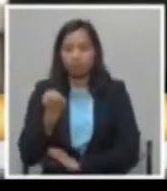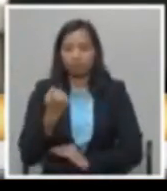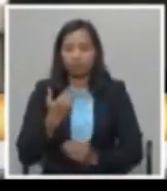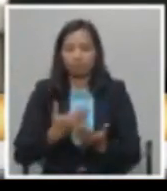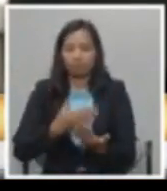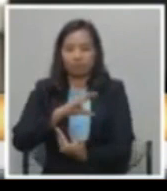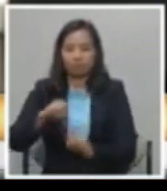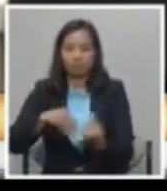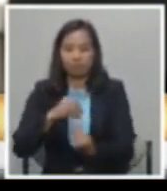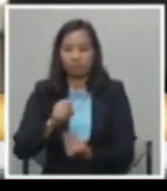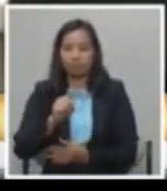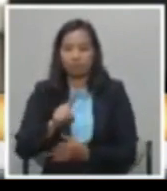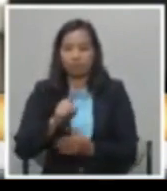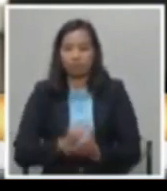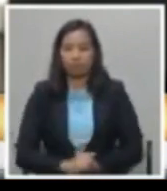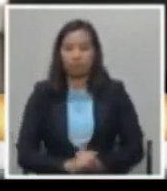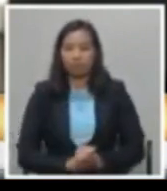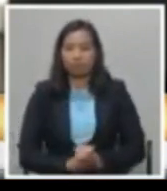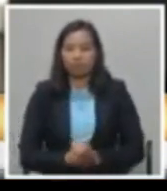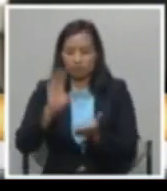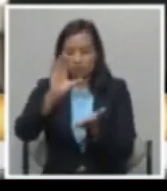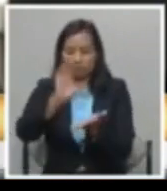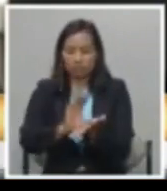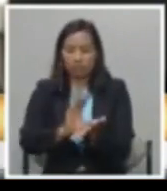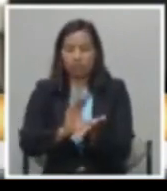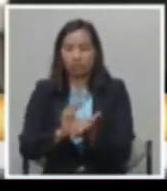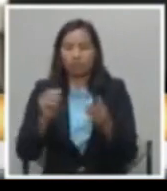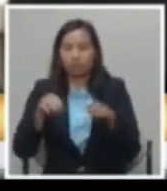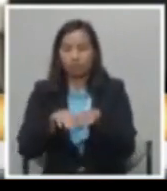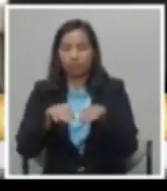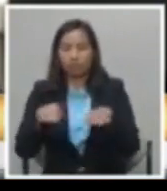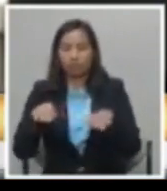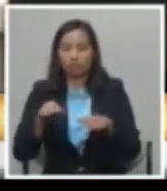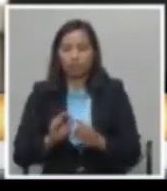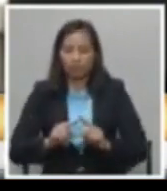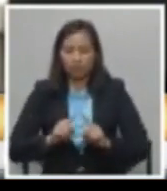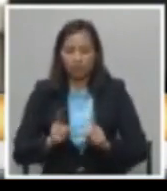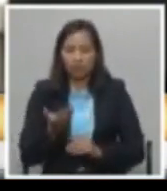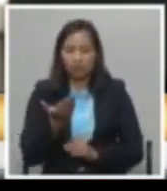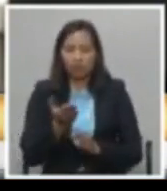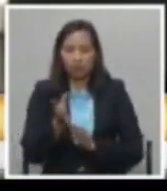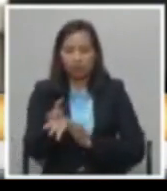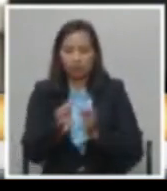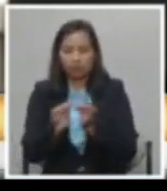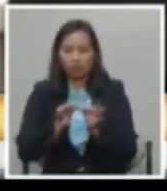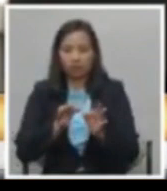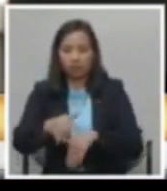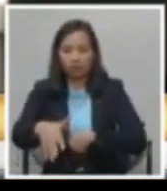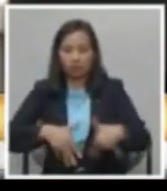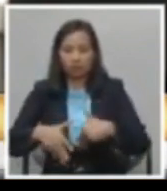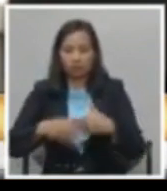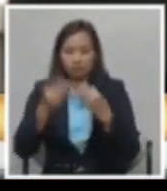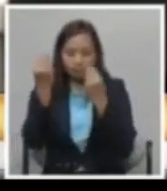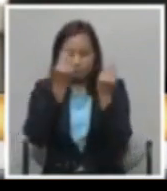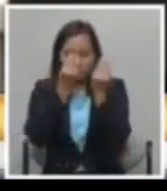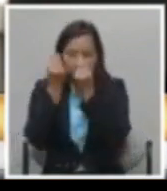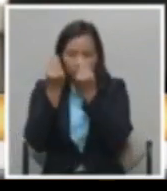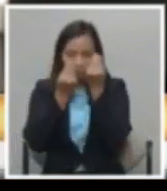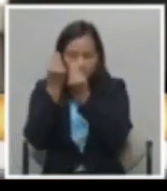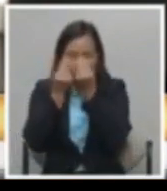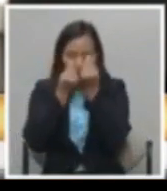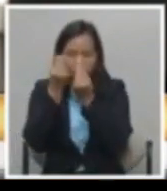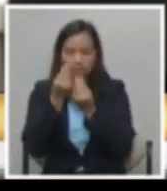ฐกิจนะครับด้วยงบประมาณที่มีความเป็นสมดุลแต่ก็ต้องขอชี้แจงนะครับเพื่อประชาชนจะได้ไม่สับสนว่าหลังจาก